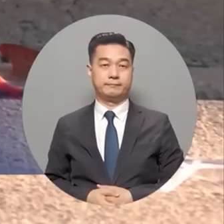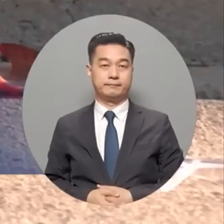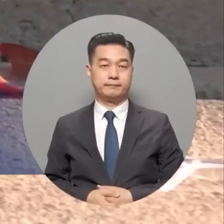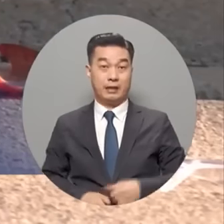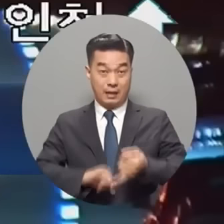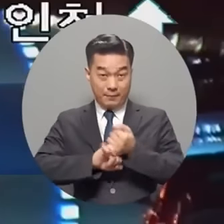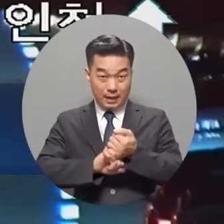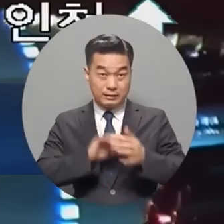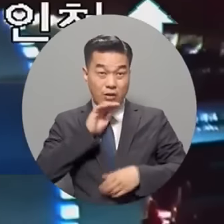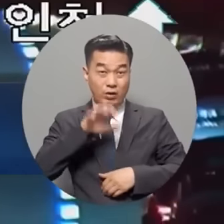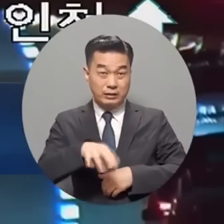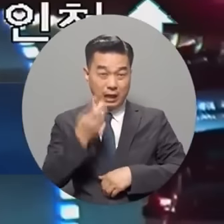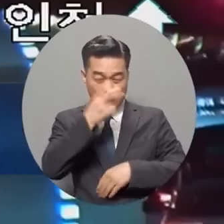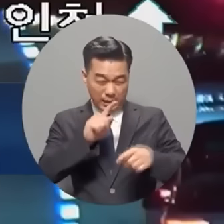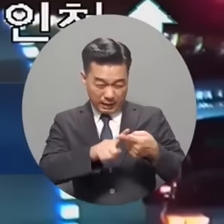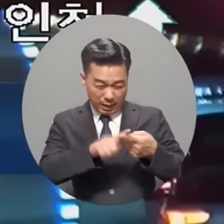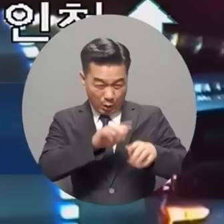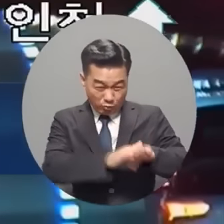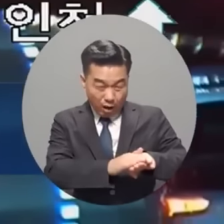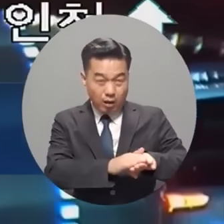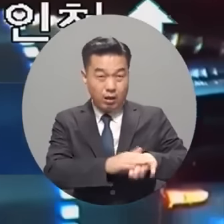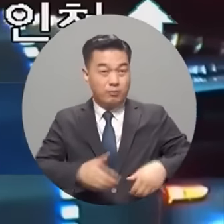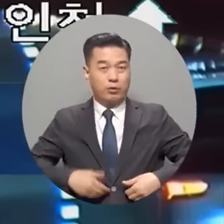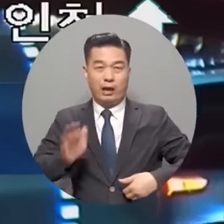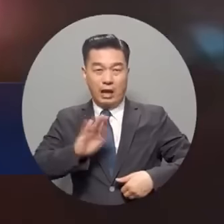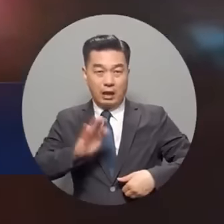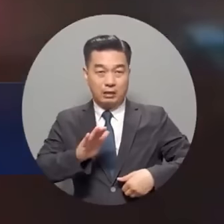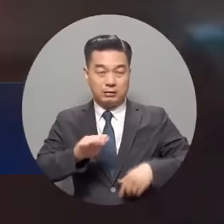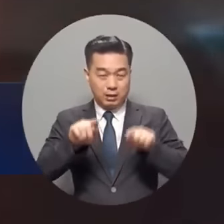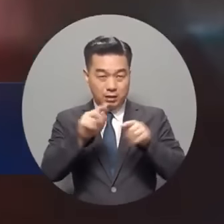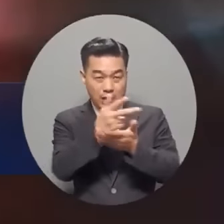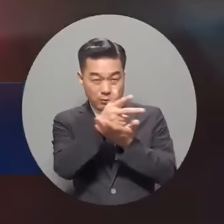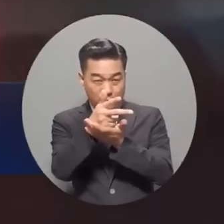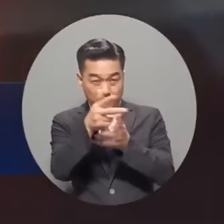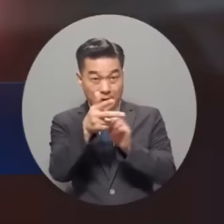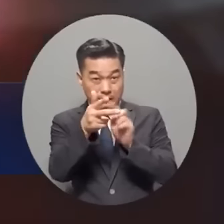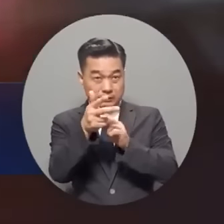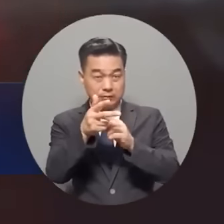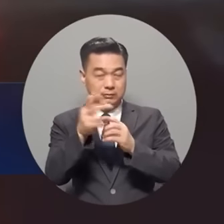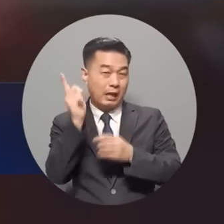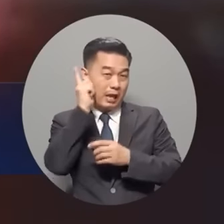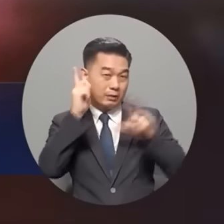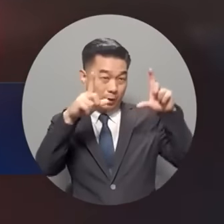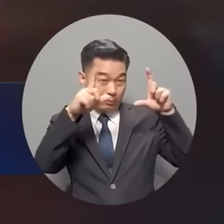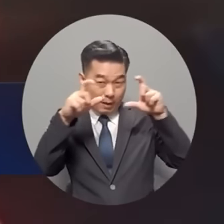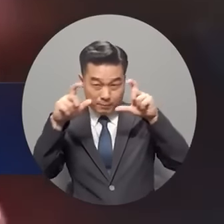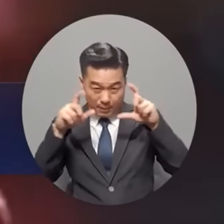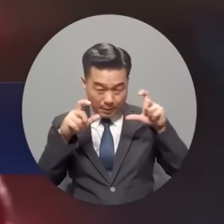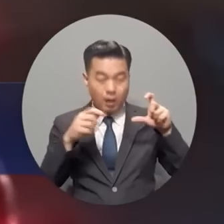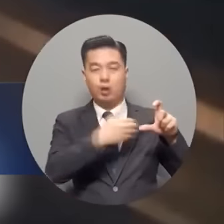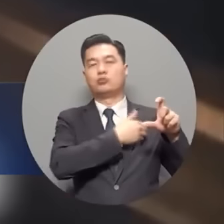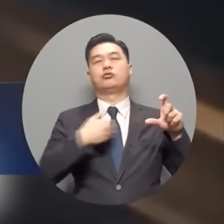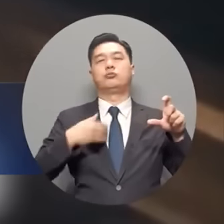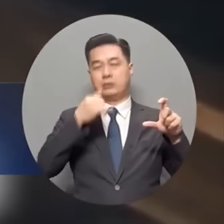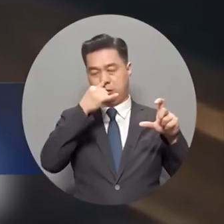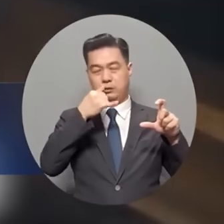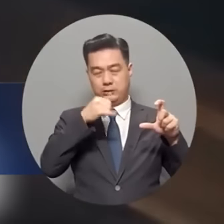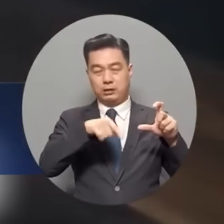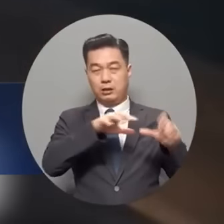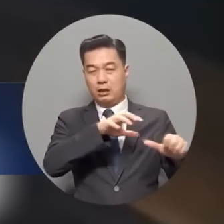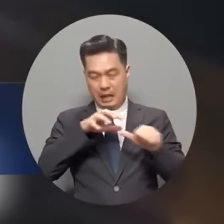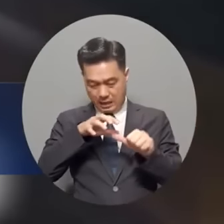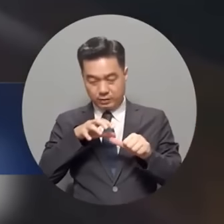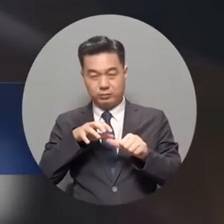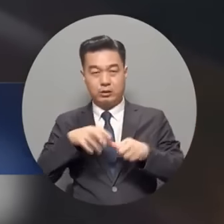현장 보존이 필요한 것은 아닙니다 블랙박스나 또는 핸드폰으로 촬영된 이제 증거 현장 사진 등을 토대로 해서